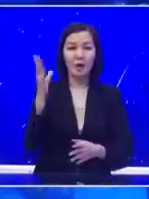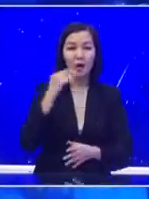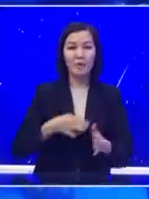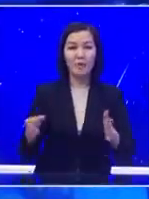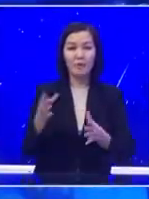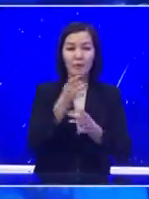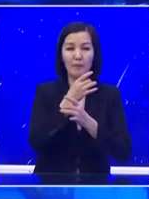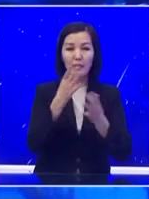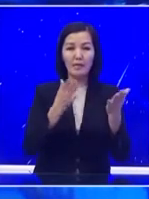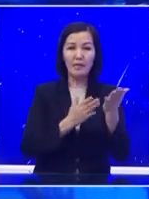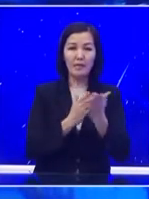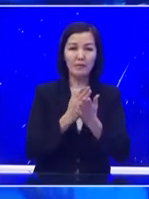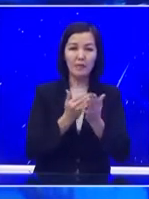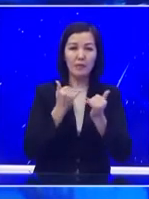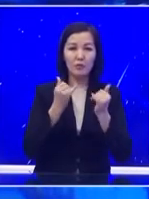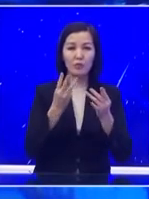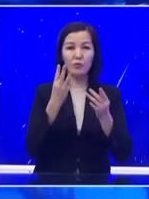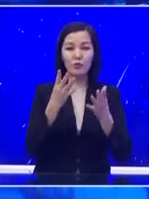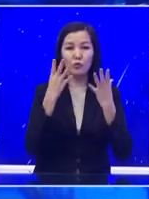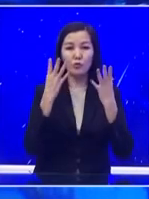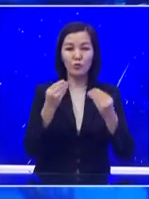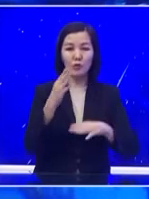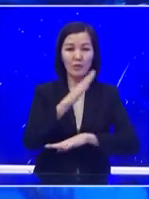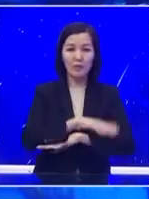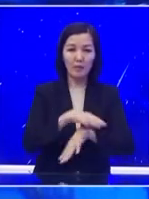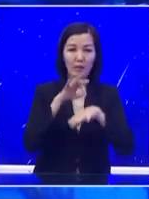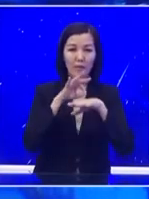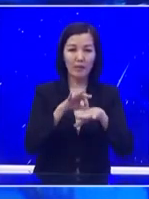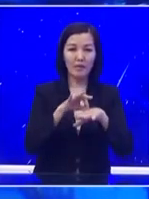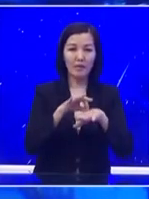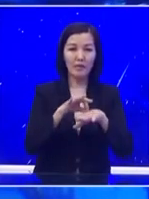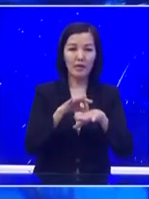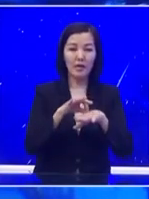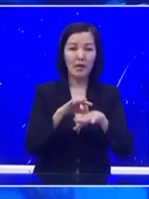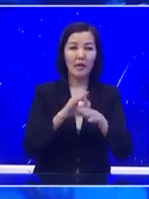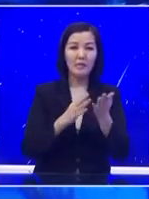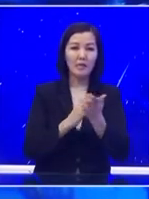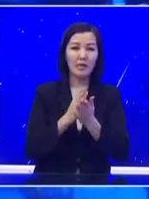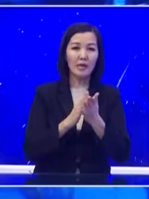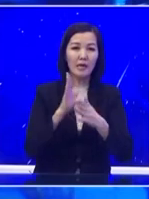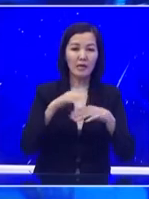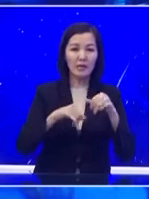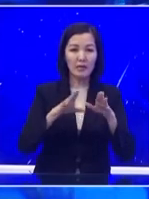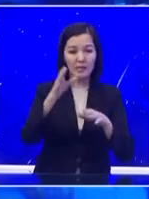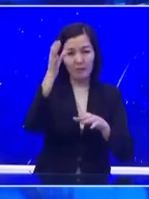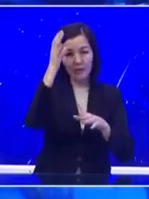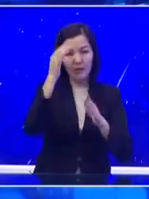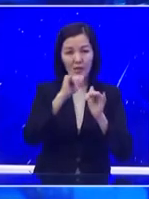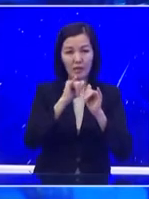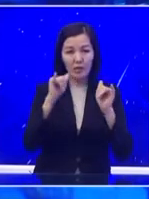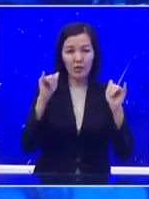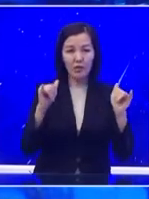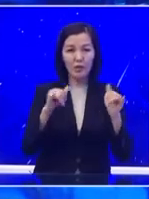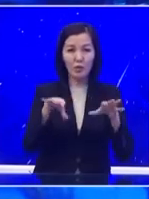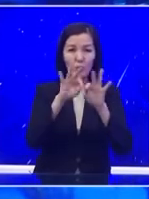Облыста мәдениет қызметкерлеріне арналған 3 күндік семинар басталды. Осы уақыт аралығында сала өкілдері кәсіби деңгейлерін жетілдіру, төл